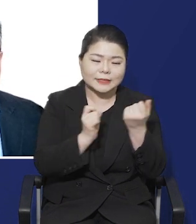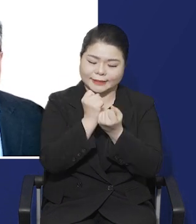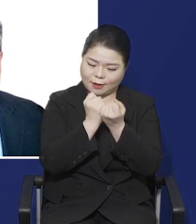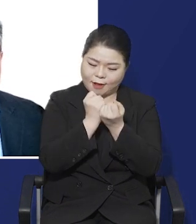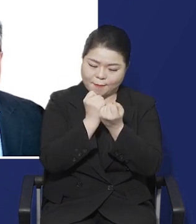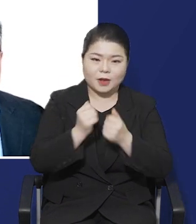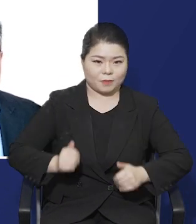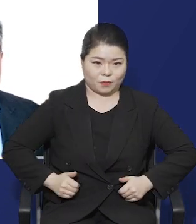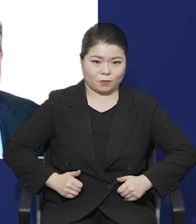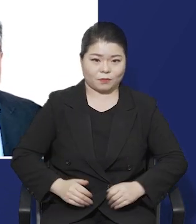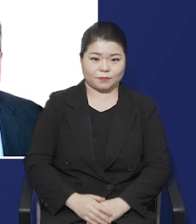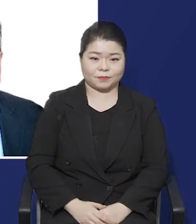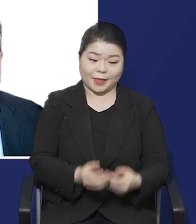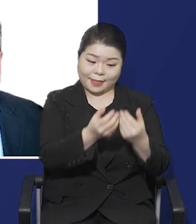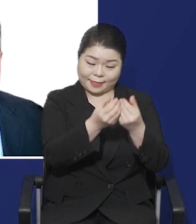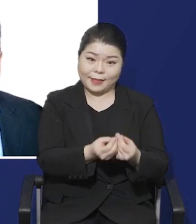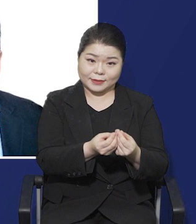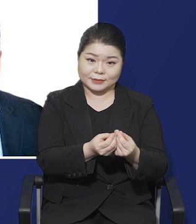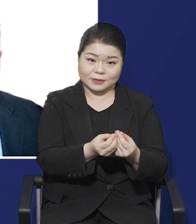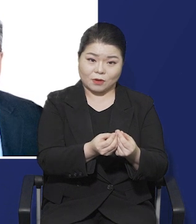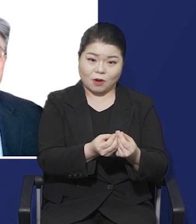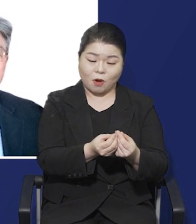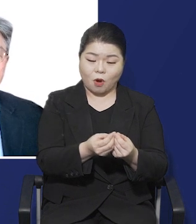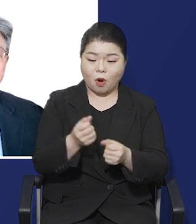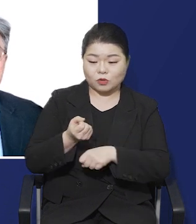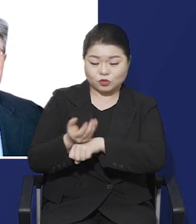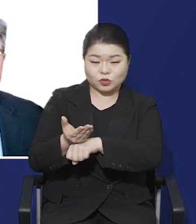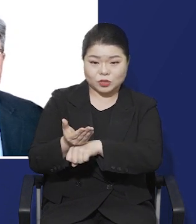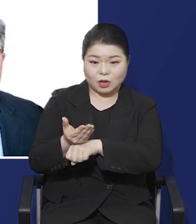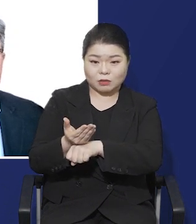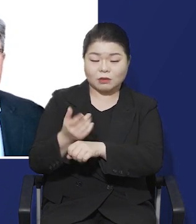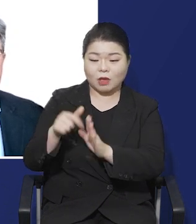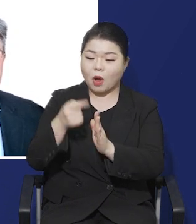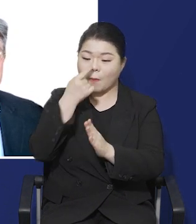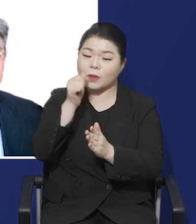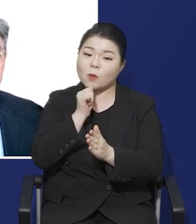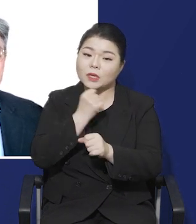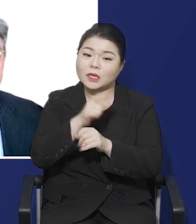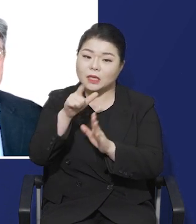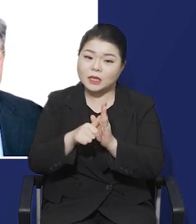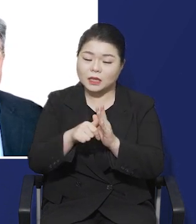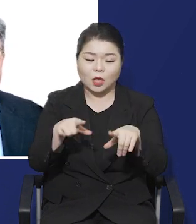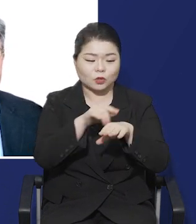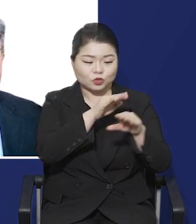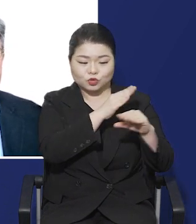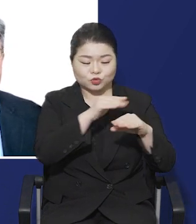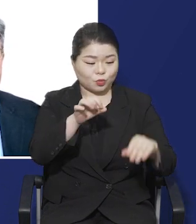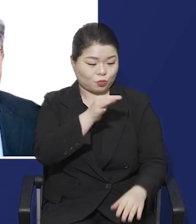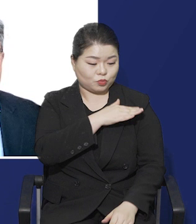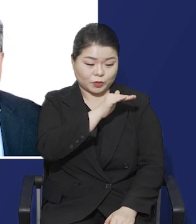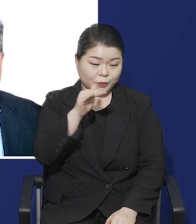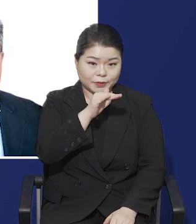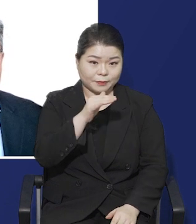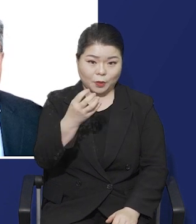설명을 해야 합니다. 예를 든 것처럼 수출 상품이 커피 원두일 경우에 중산층을 위한 프리미엄